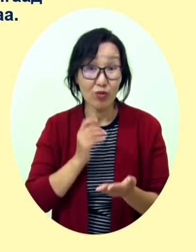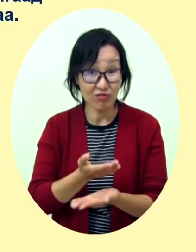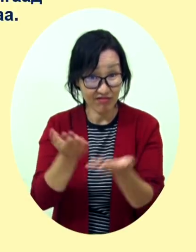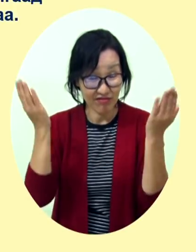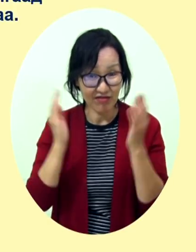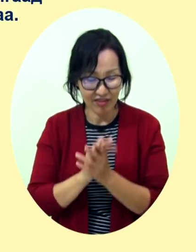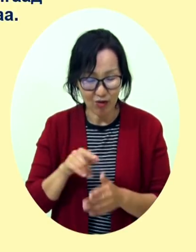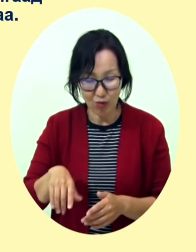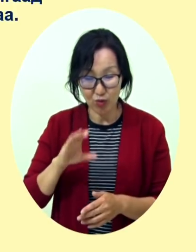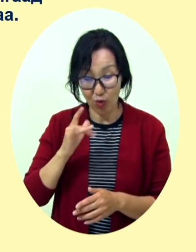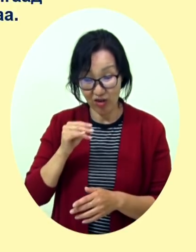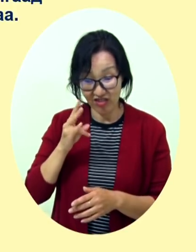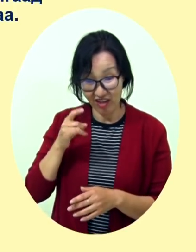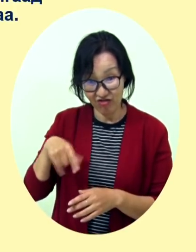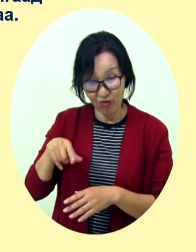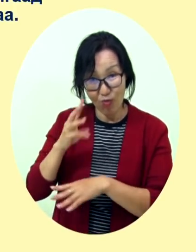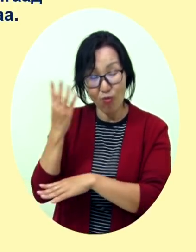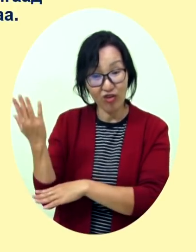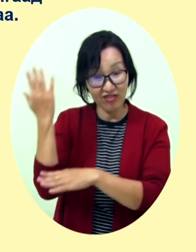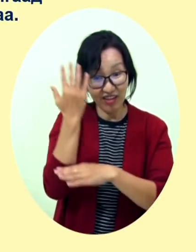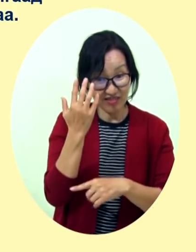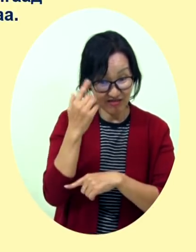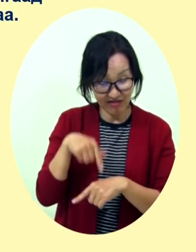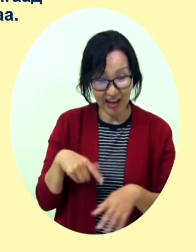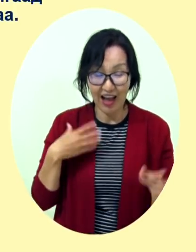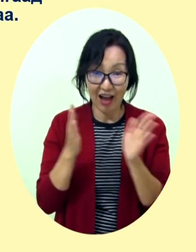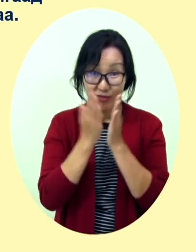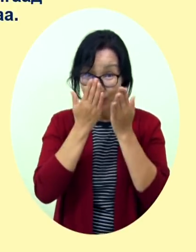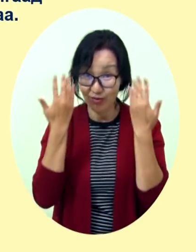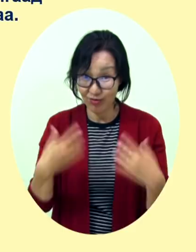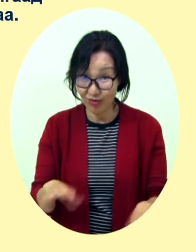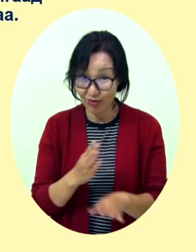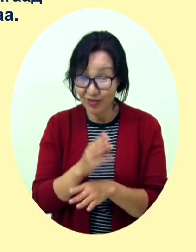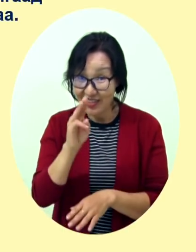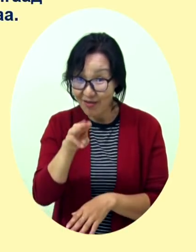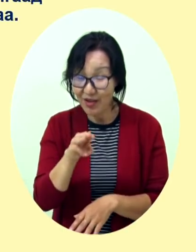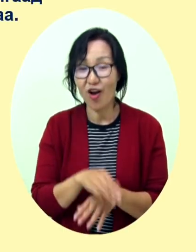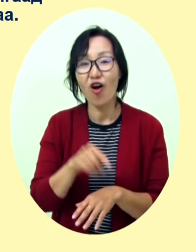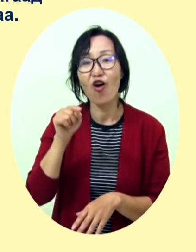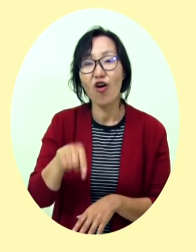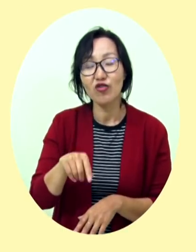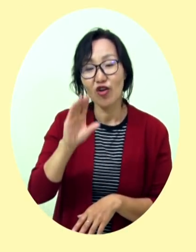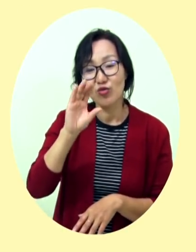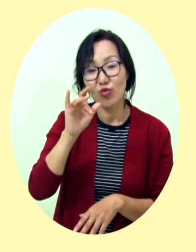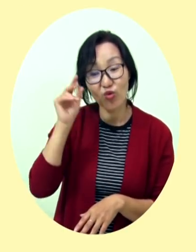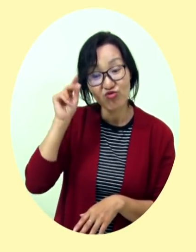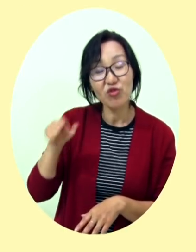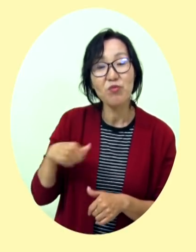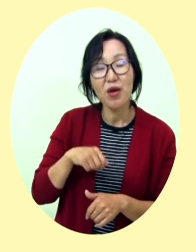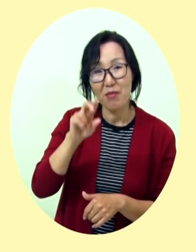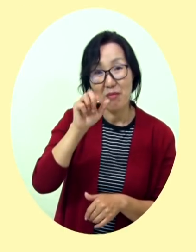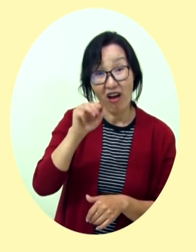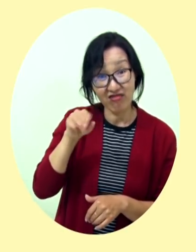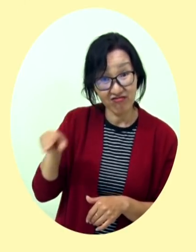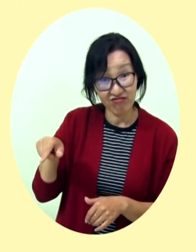хамтдаа сурагч Нарангийн мод тарсна гэсэн ихийг хамтдаа уншлаа. Одоо тэгвэл бүгдээрээ сурагч